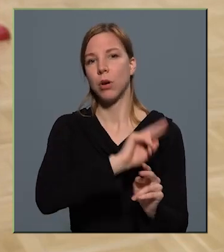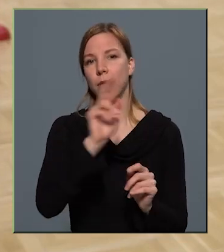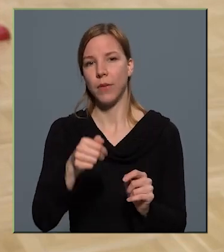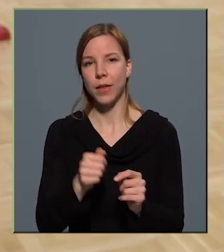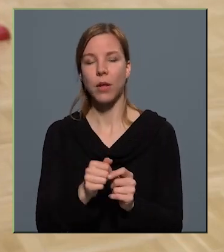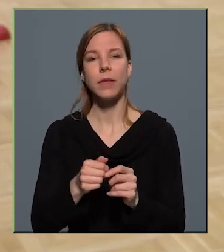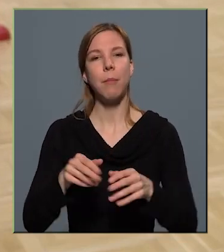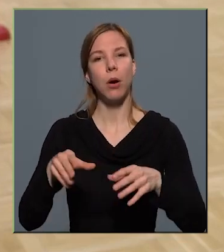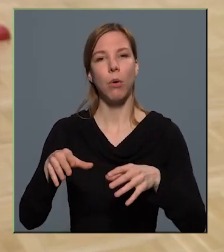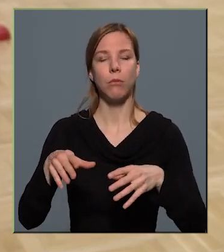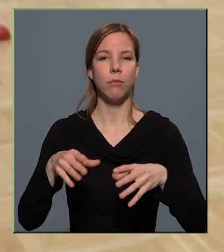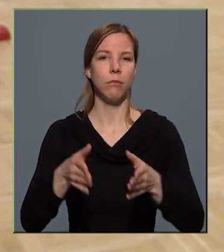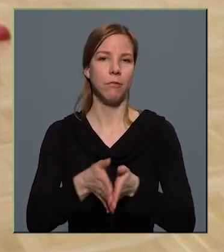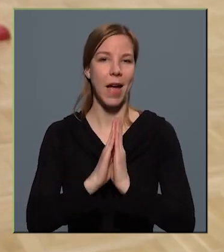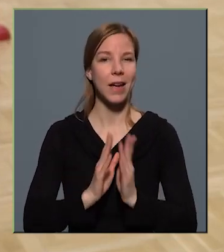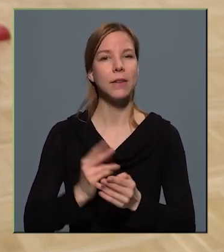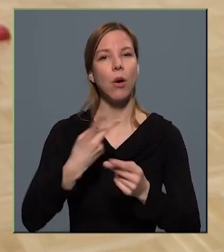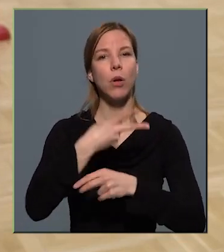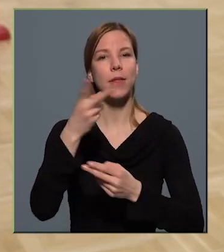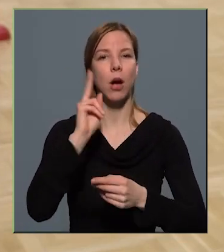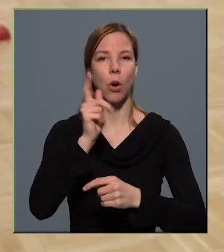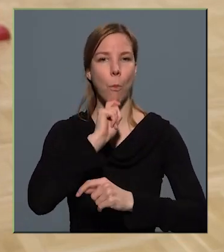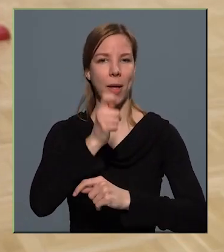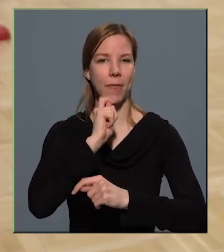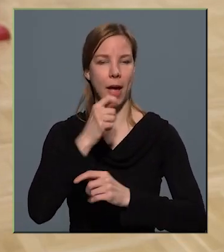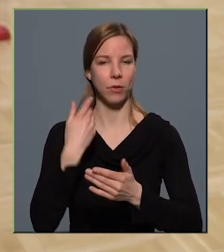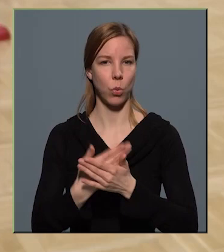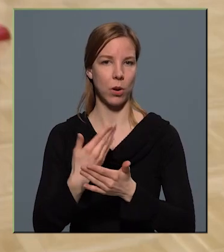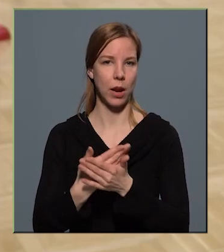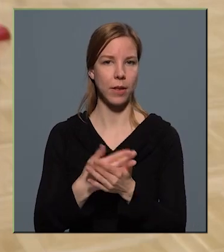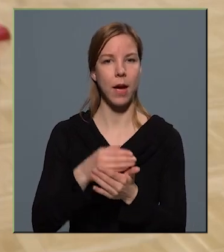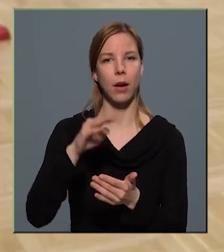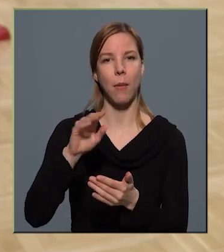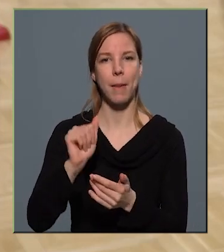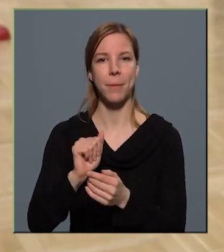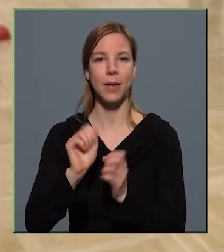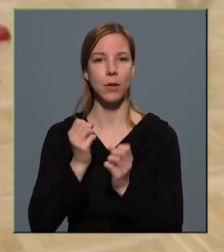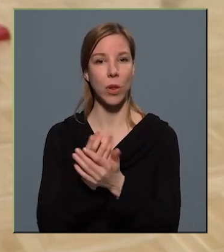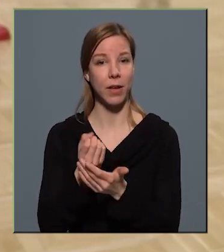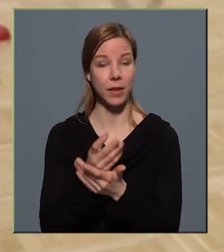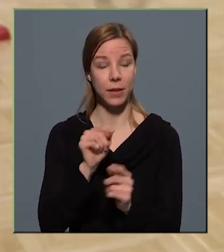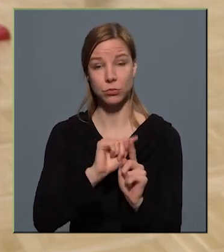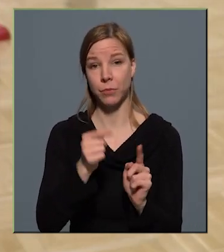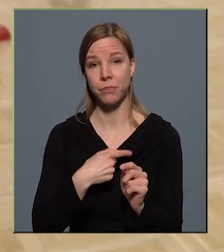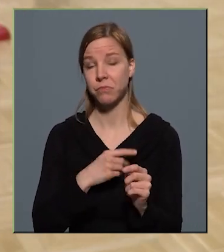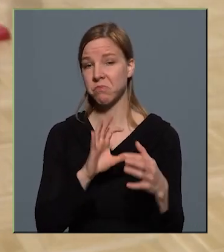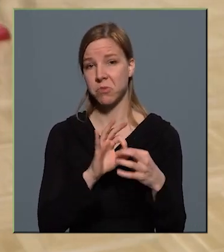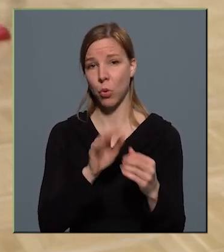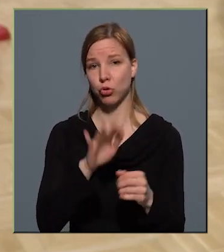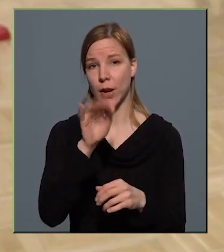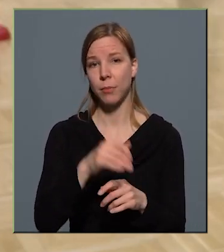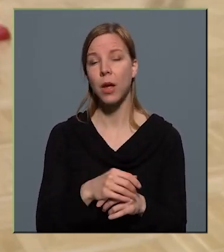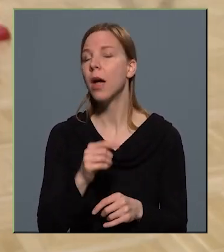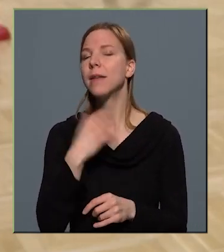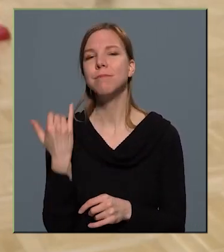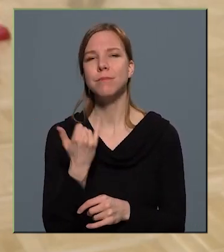NBA közvetítéseken, úgyhogy nagyon sok felé kötöttem a kosárlabdához, és ahol sérültek kosárlabdáznak, én mindig szívesen megyek egyébként,